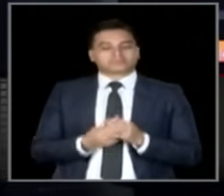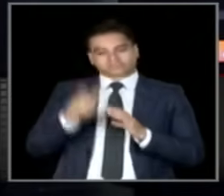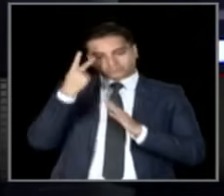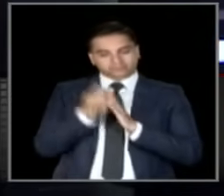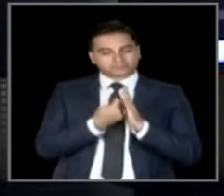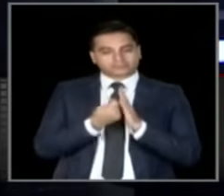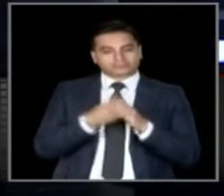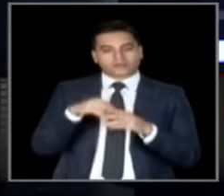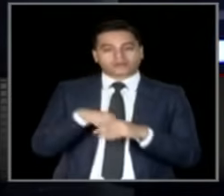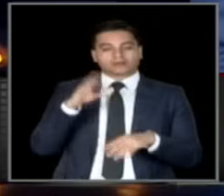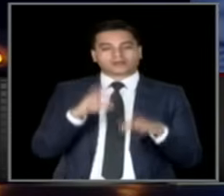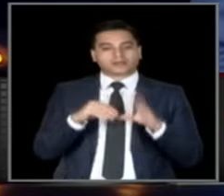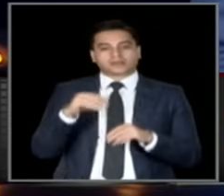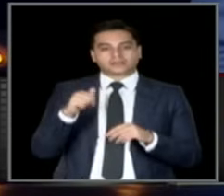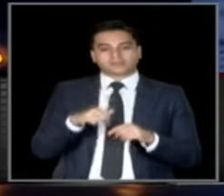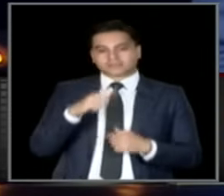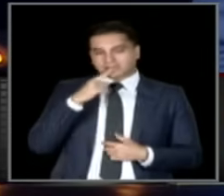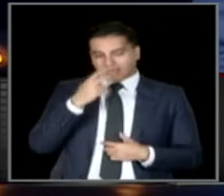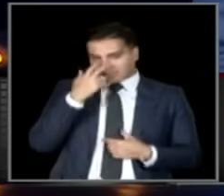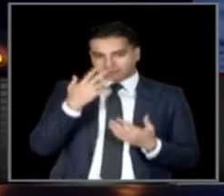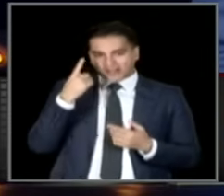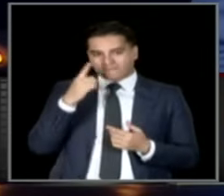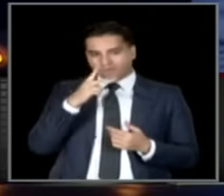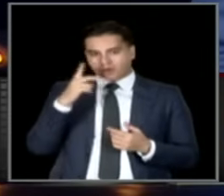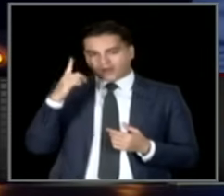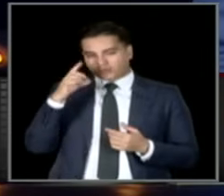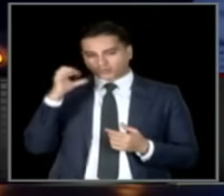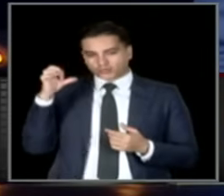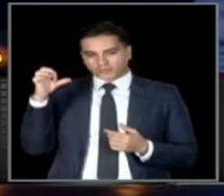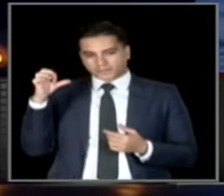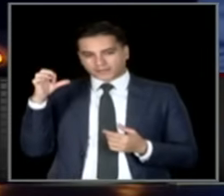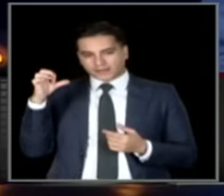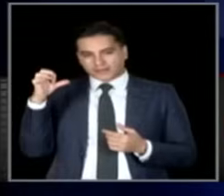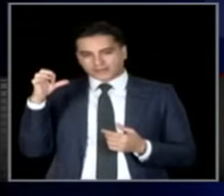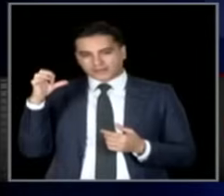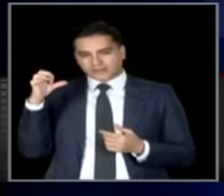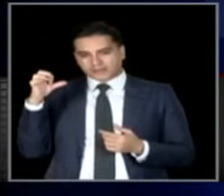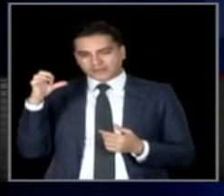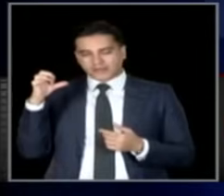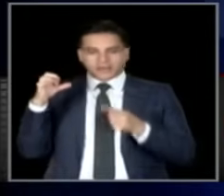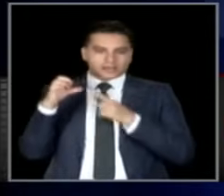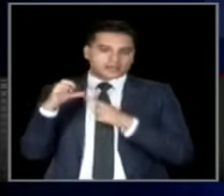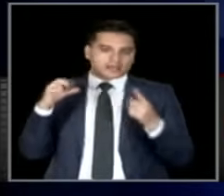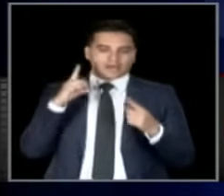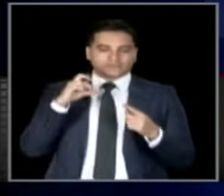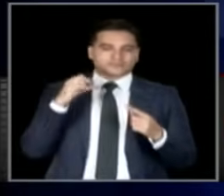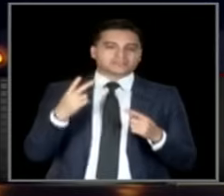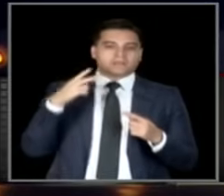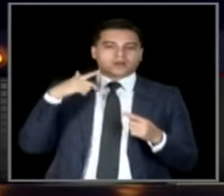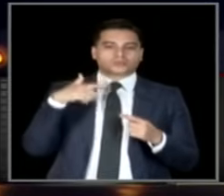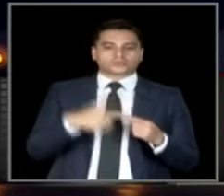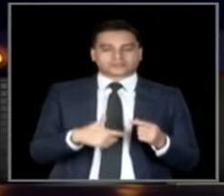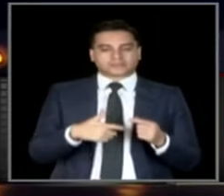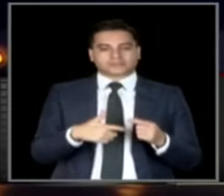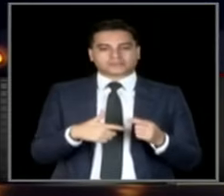بتدور أحداثها من العشرينيات لألف وتسعمية سبعة وستين. من أهم الأعمال اللي